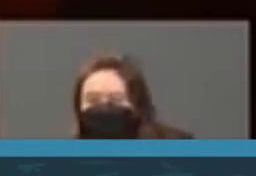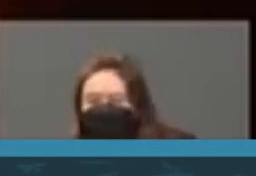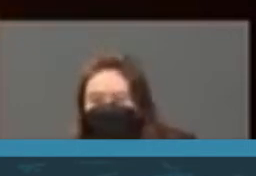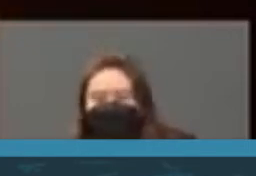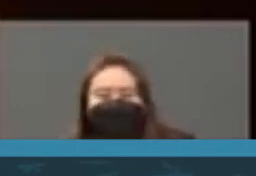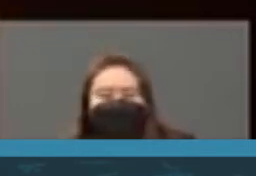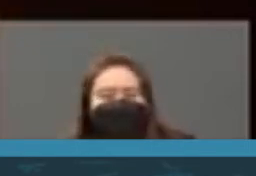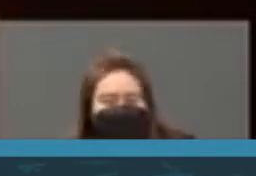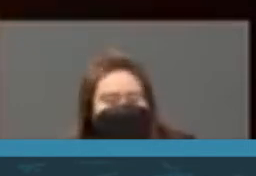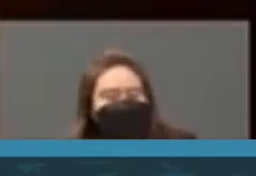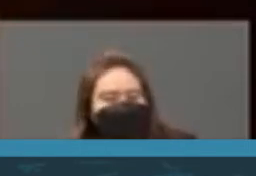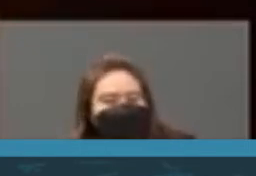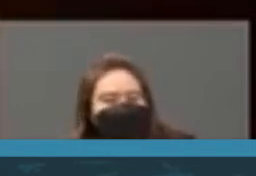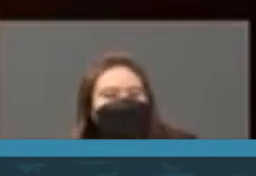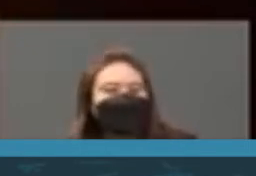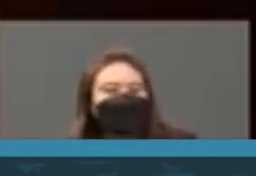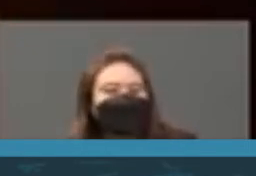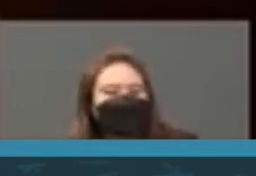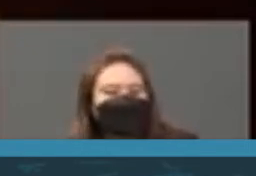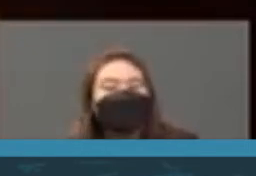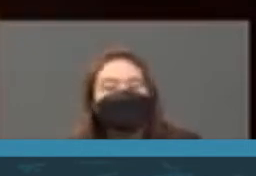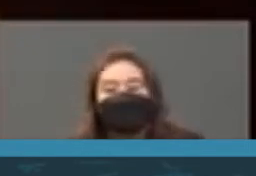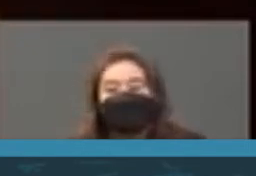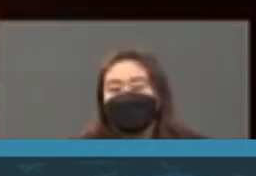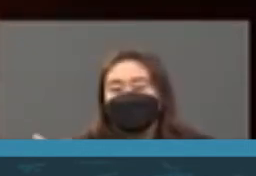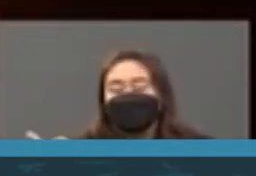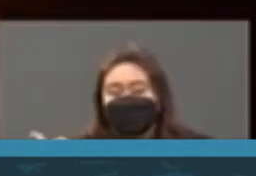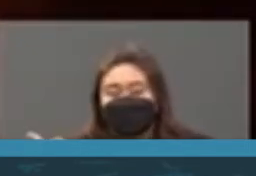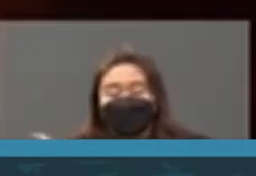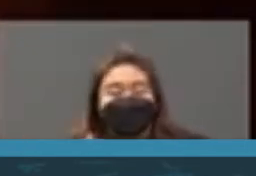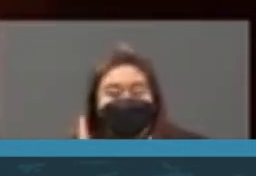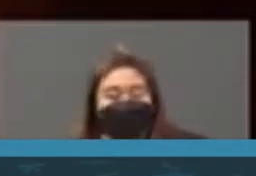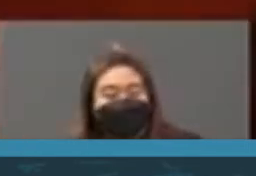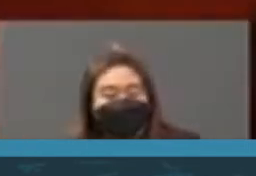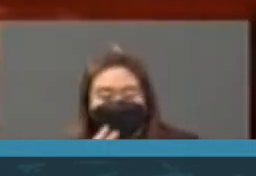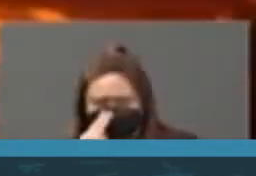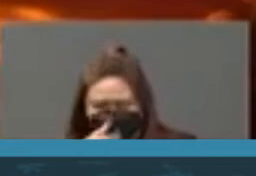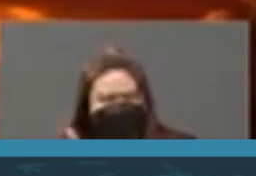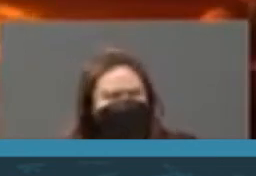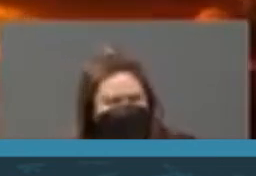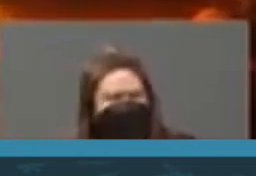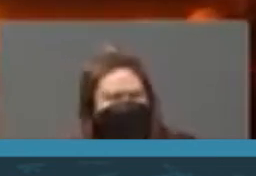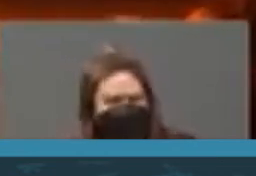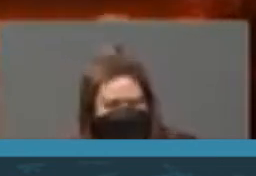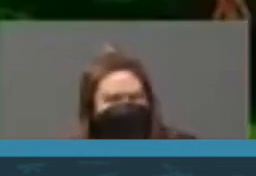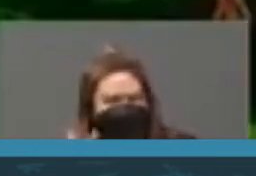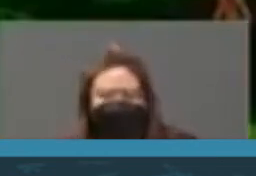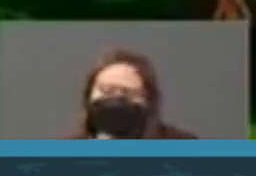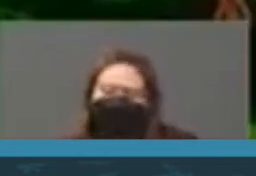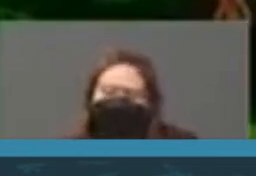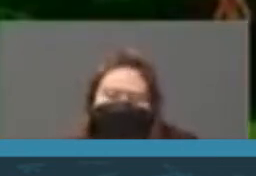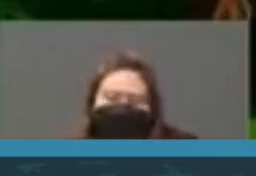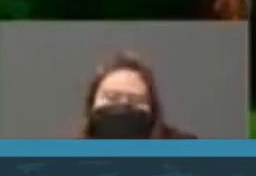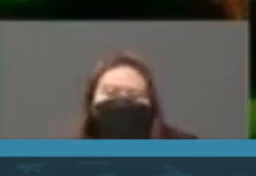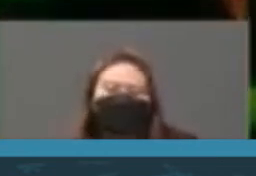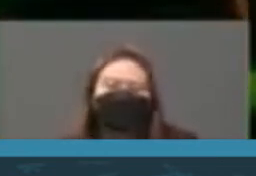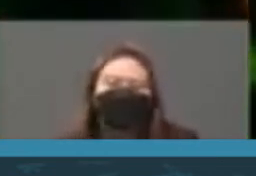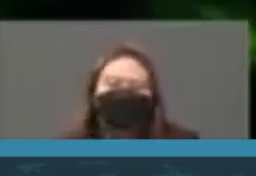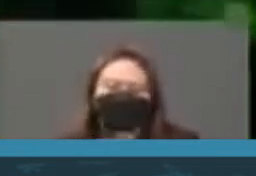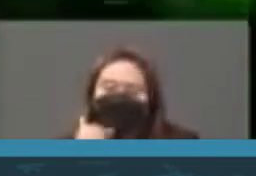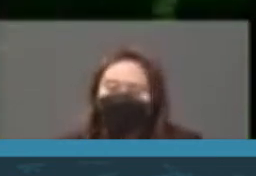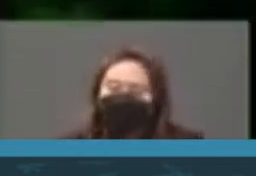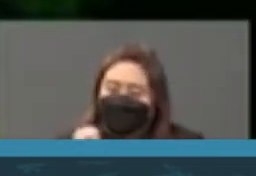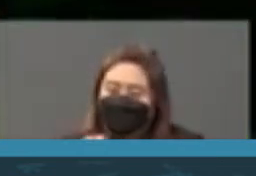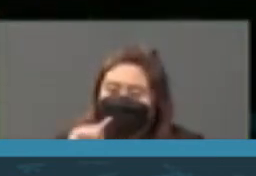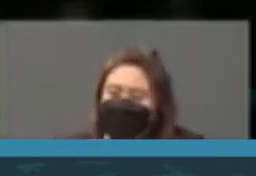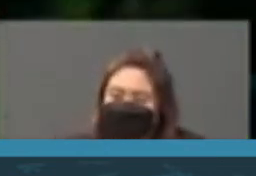จริง สำหรับช่วงค่ำนอกจากประชาชนให้ความสนใจร่วมชมนิทรรศการแล้วยังได้ร่วมถ่ายภาพความประทับ